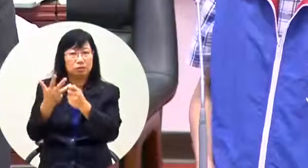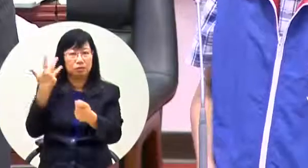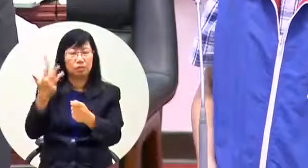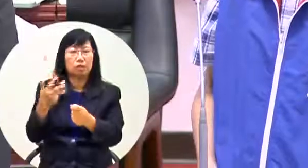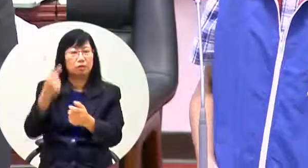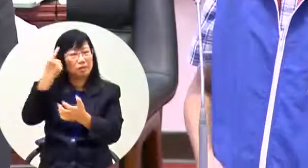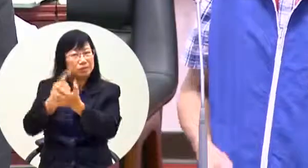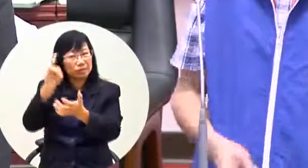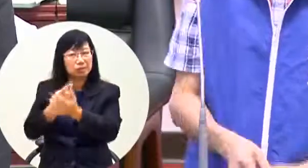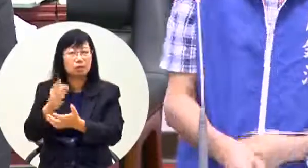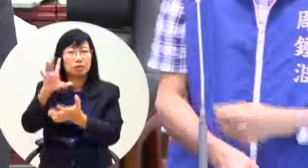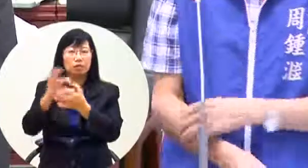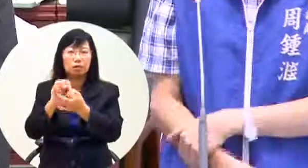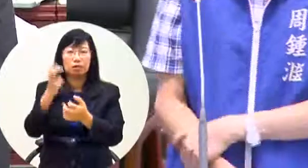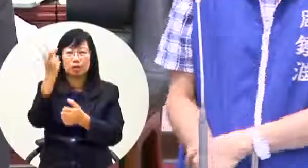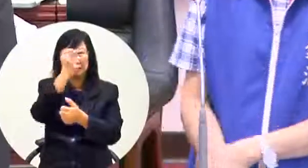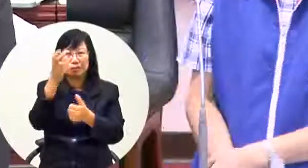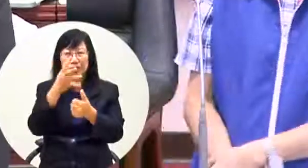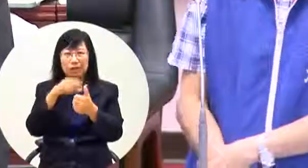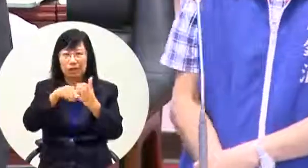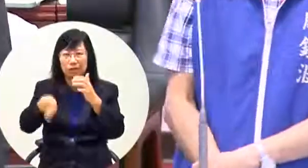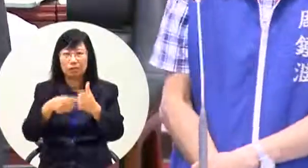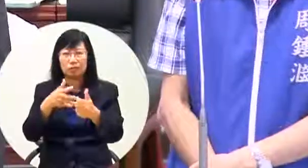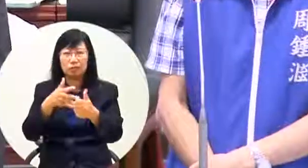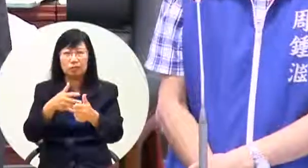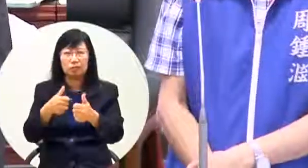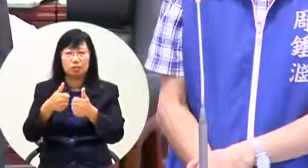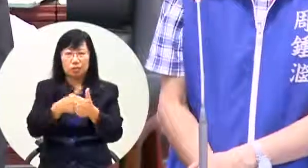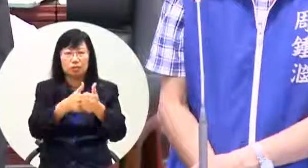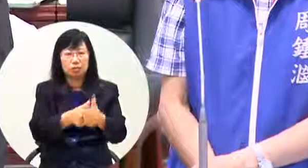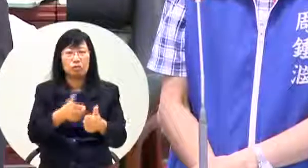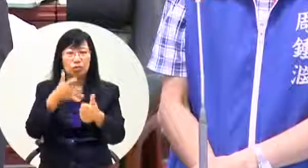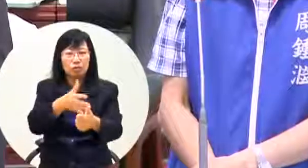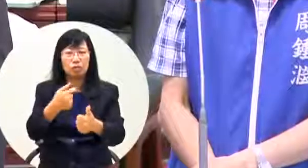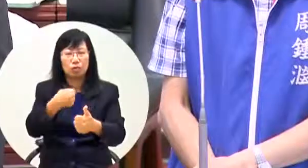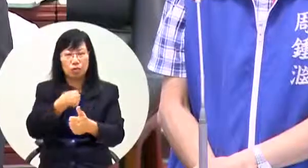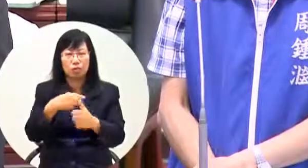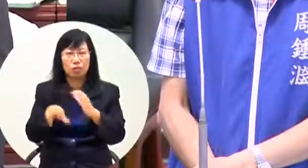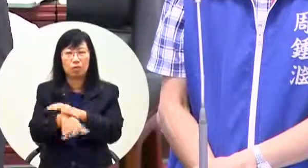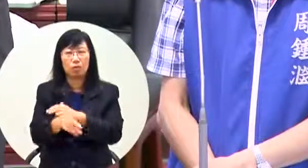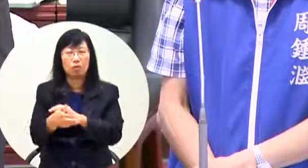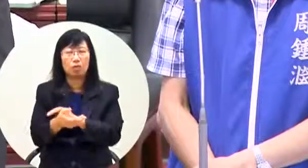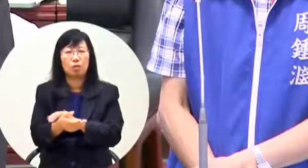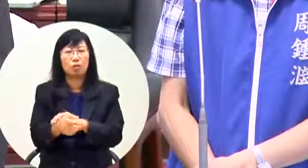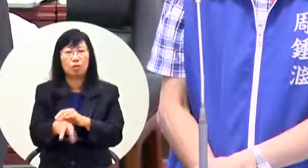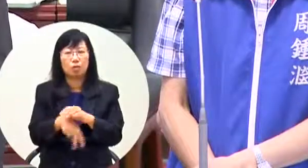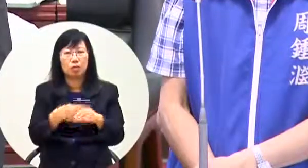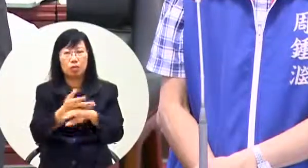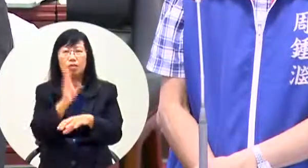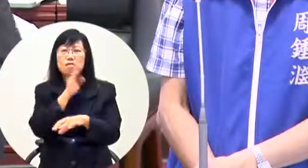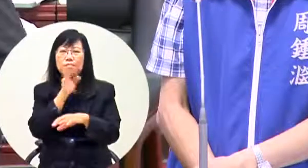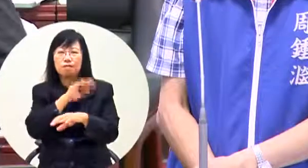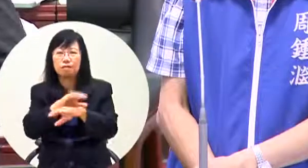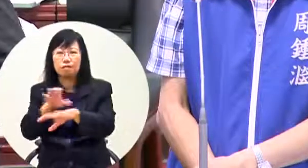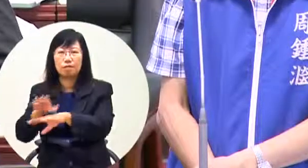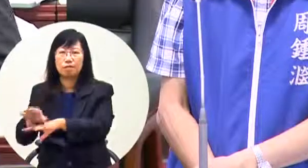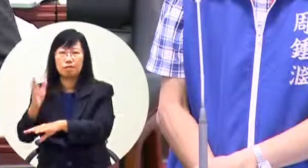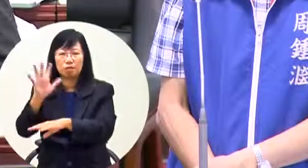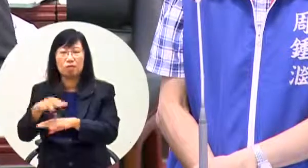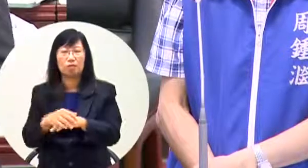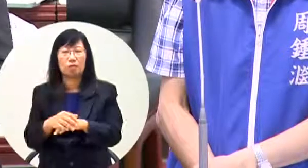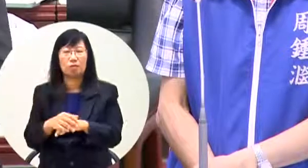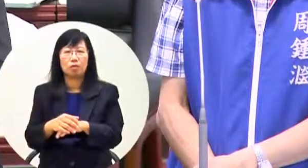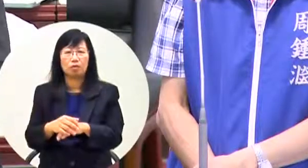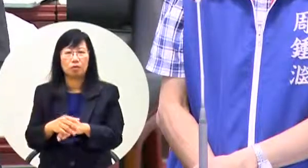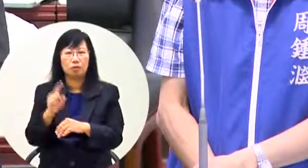追这一个闲置空间、低度利用的这个公共间，那其中有一大项就是我们这一个民政